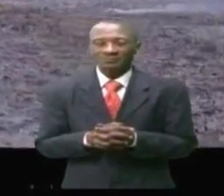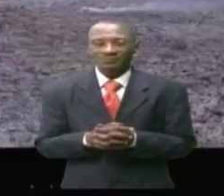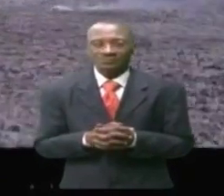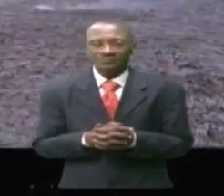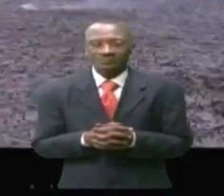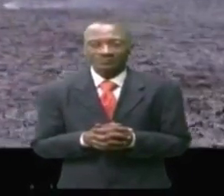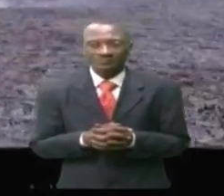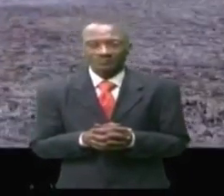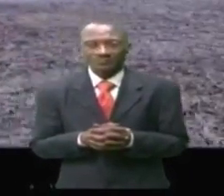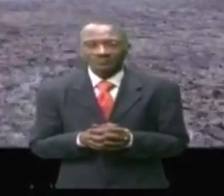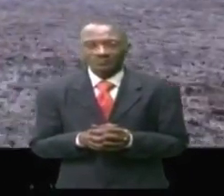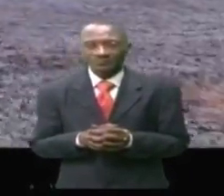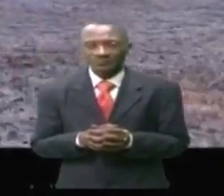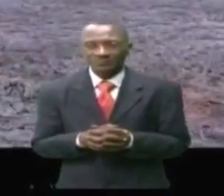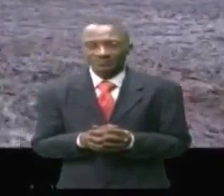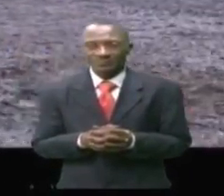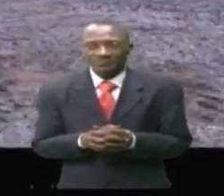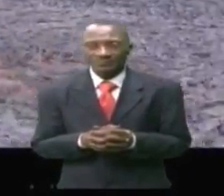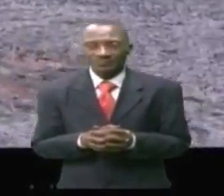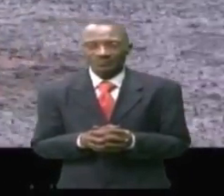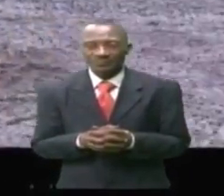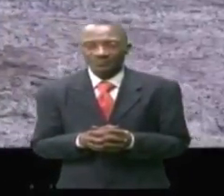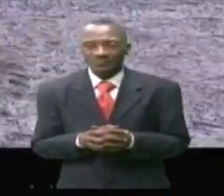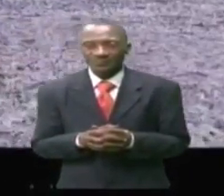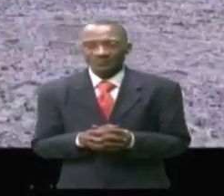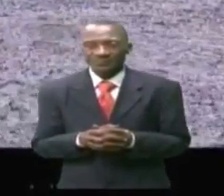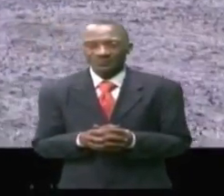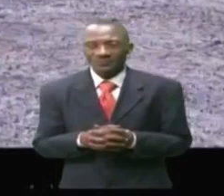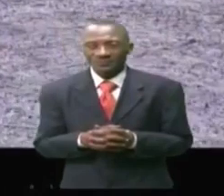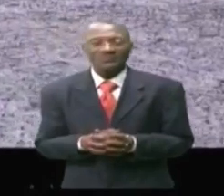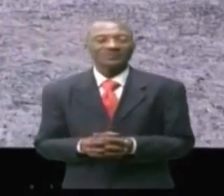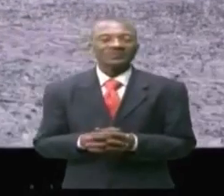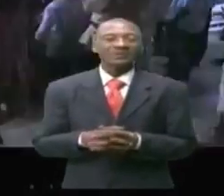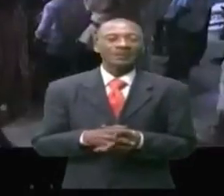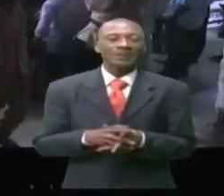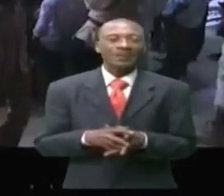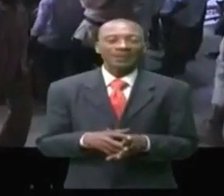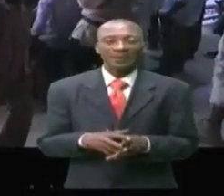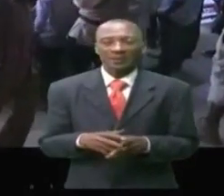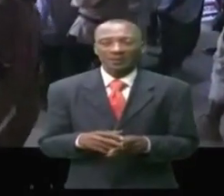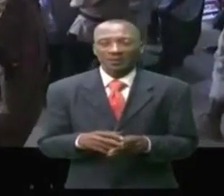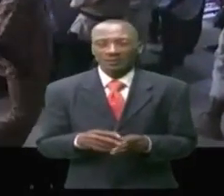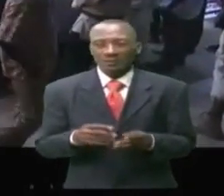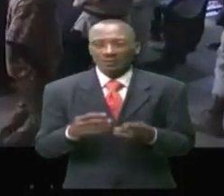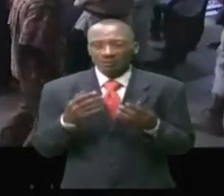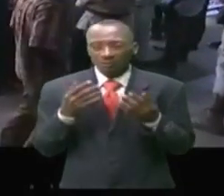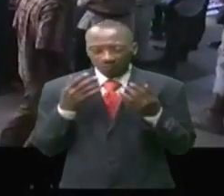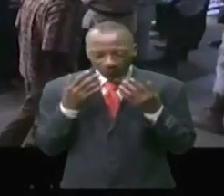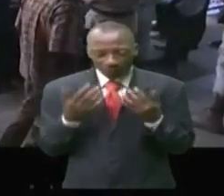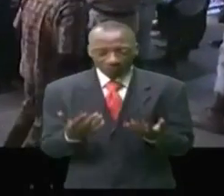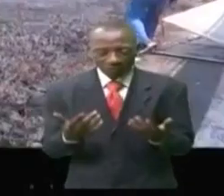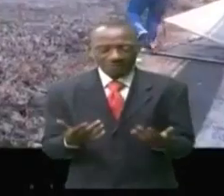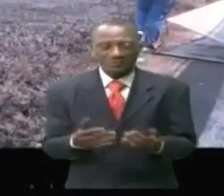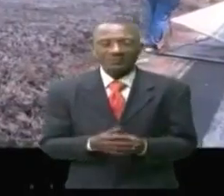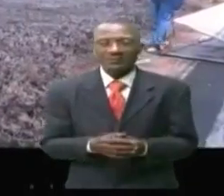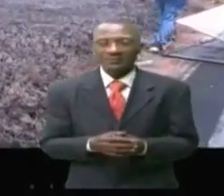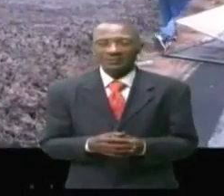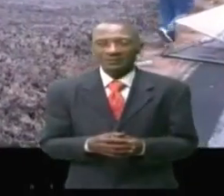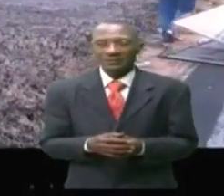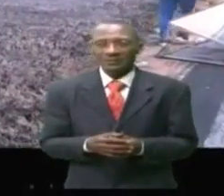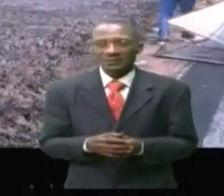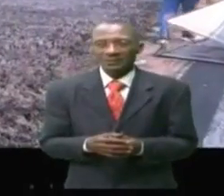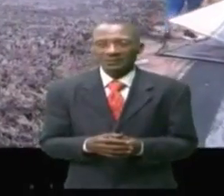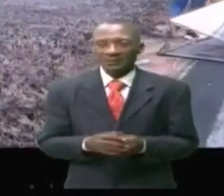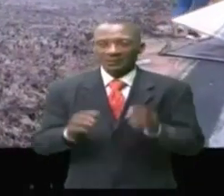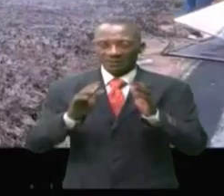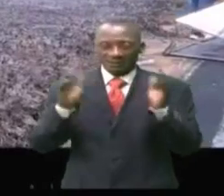Le stade municipal de Delvaux, un petit bijou pour la jeunesse de la commune de Ngaliema, mais aujourd'hui fermé, presque à l'abandon, à